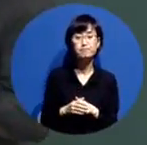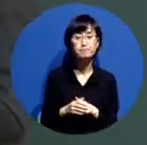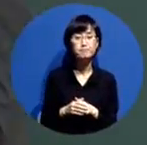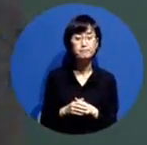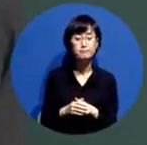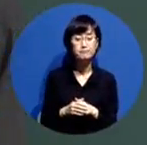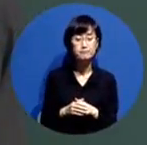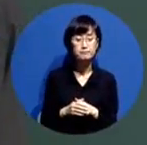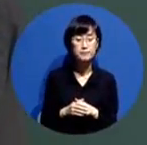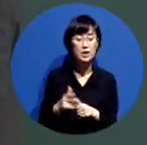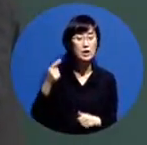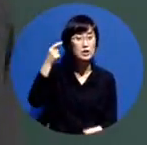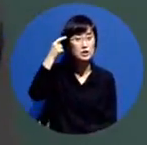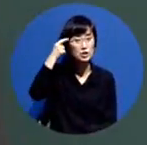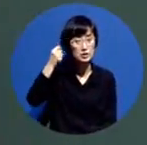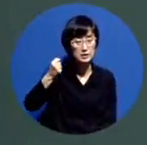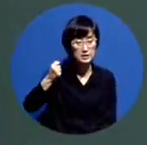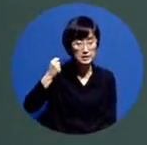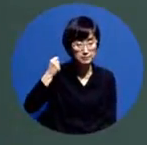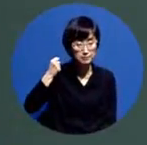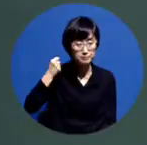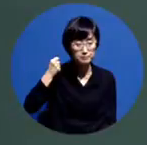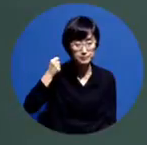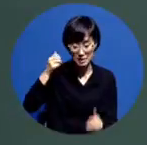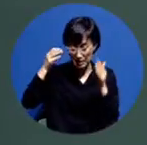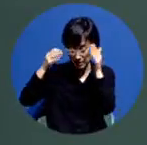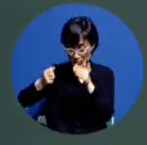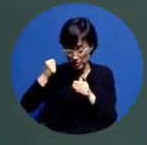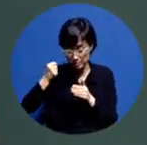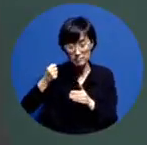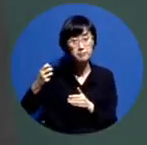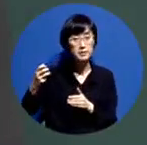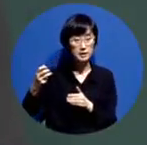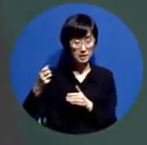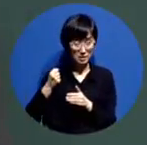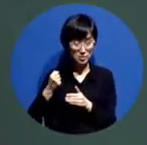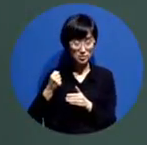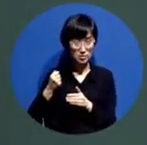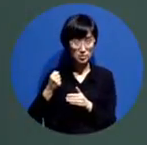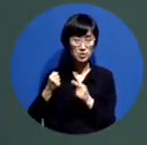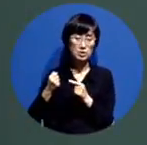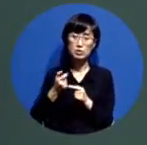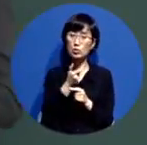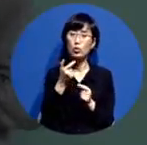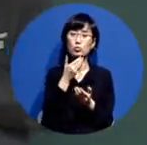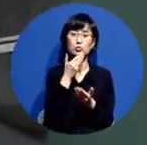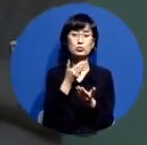이 정신적인 힘이 있다면 지금 세상에는 계속 강조하는 것이 이겁니다.